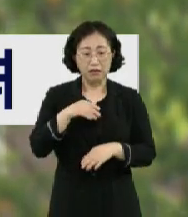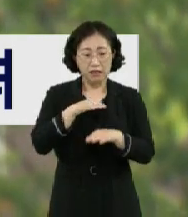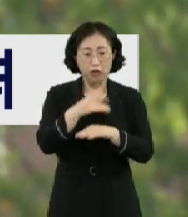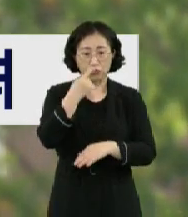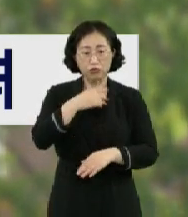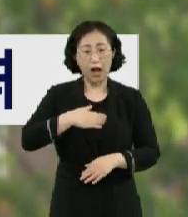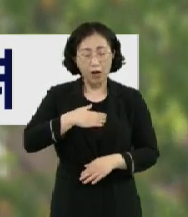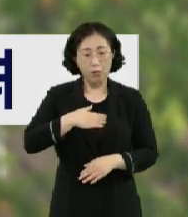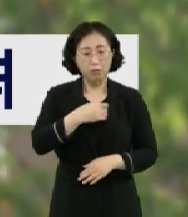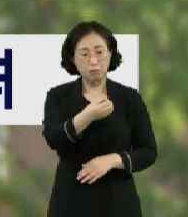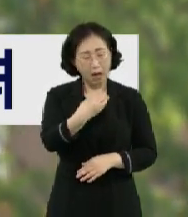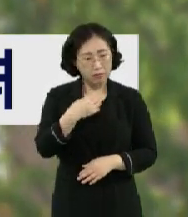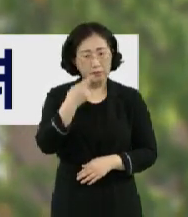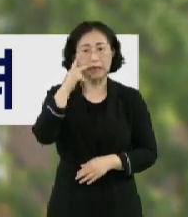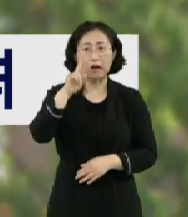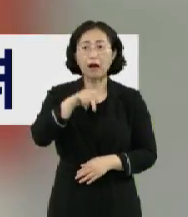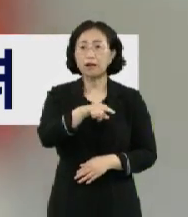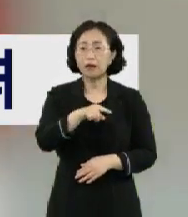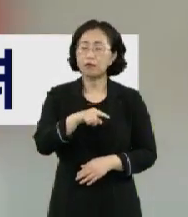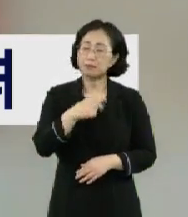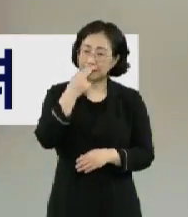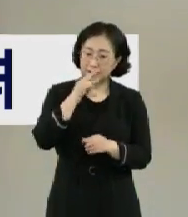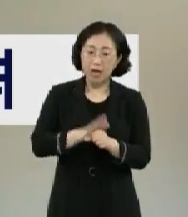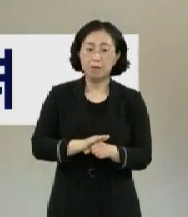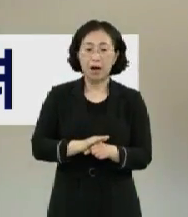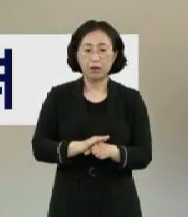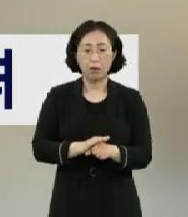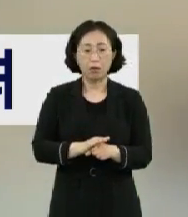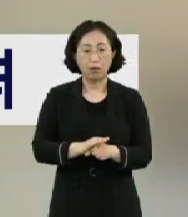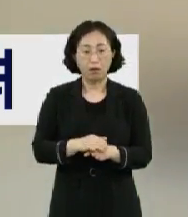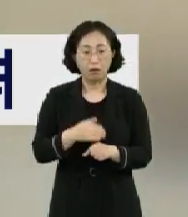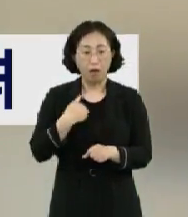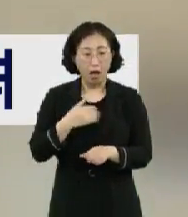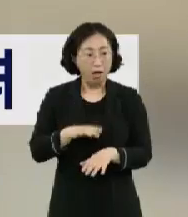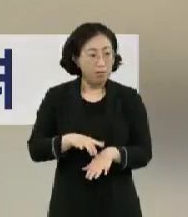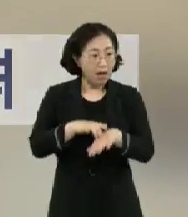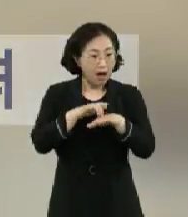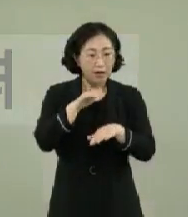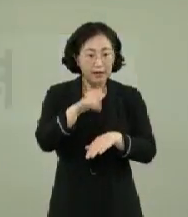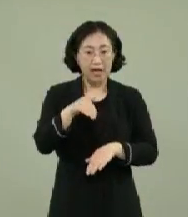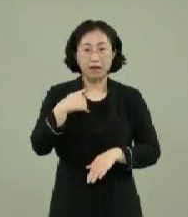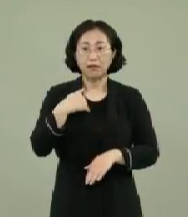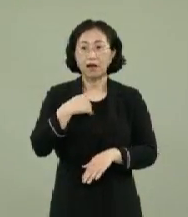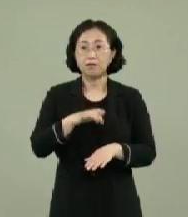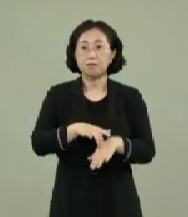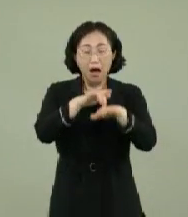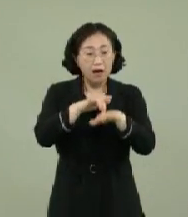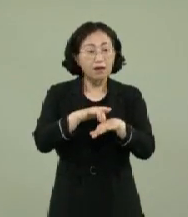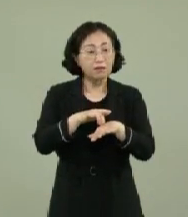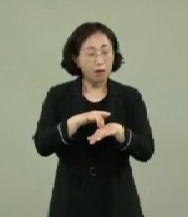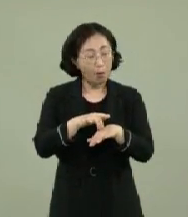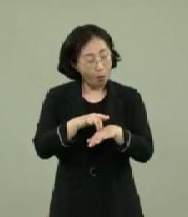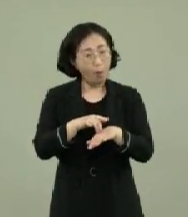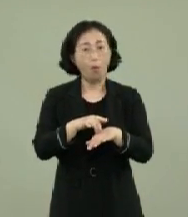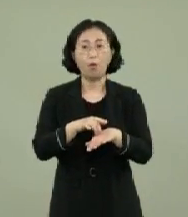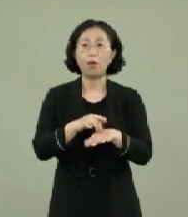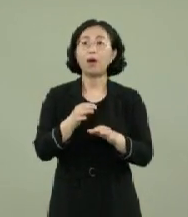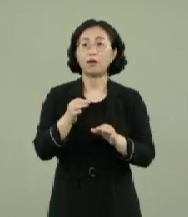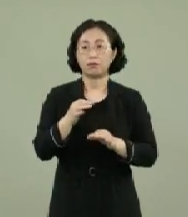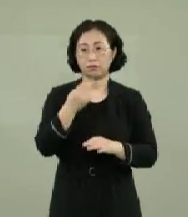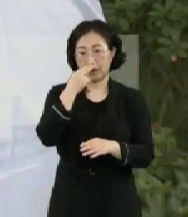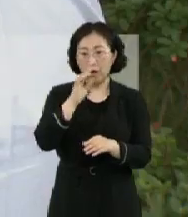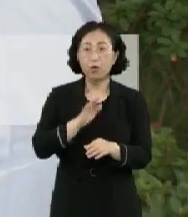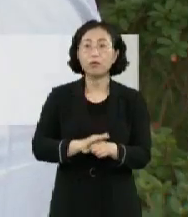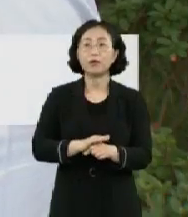말도 황당한데 믿고 맡긴 업체에서 눈 뜨고 차를 잃어버린 상황이 더 당혹스럽다는 입장입니다. 제 3자가